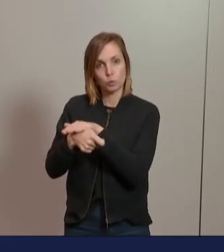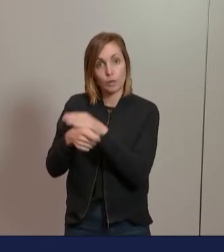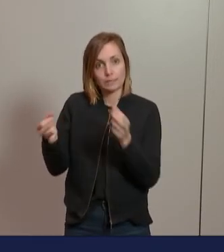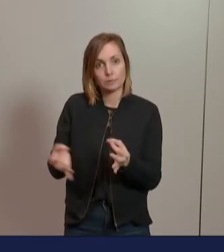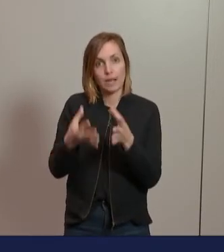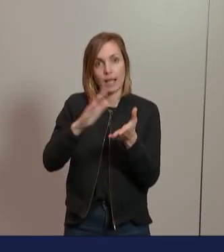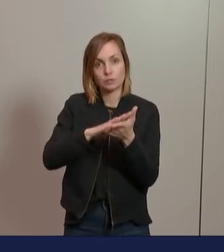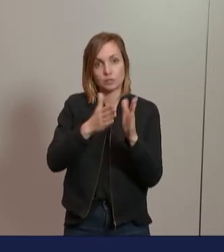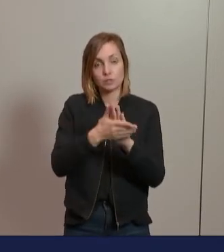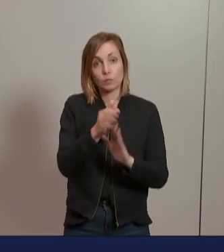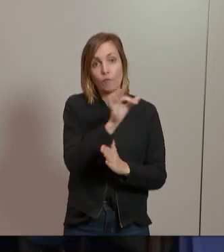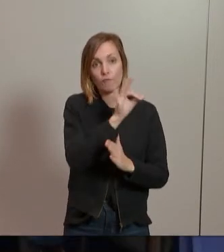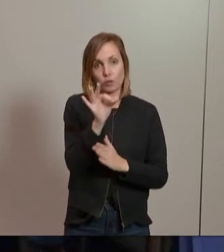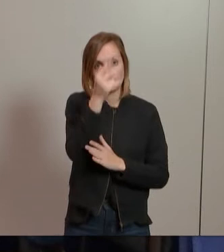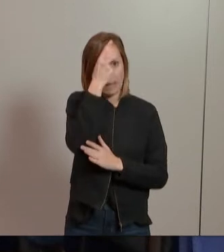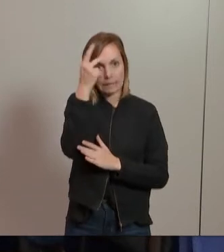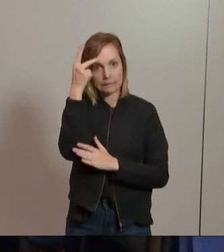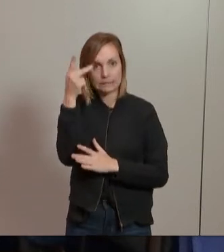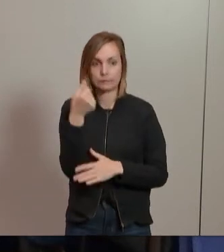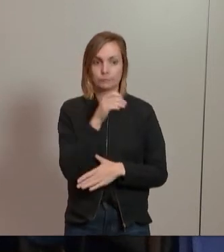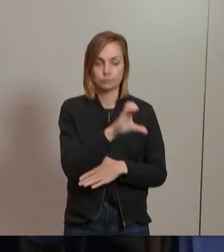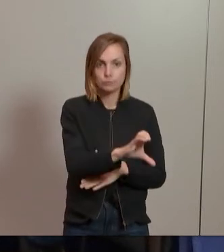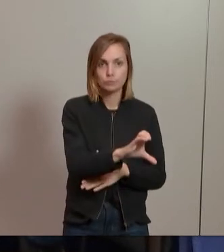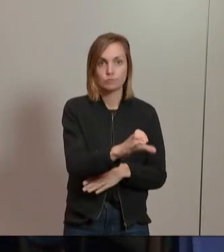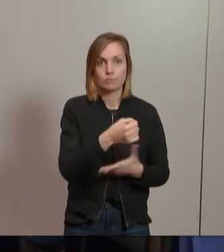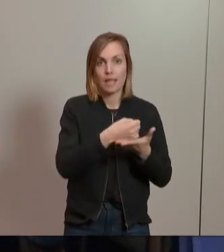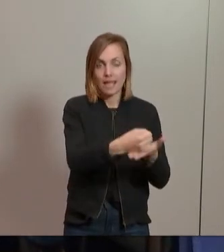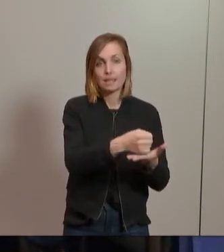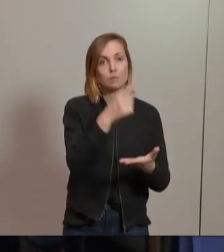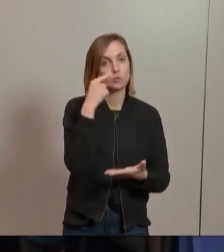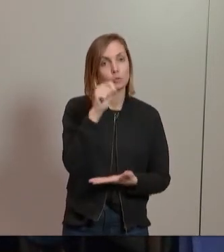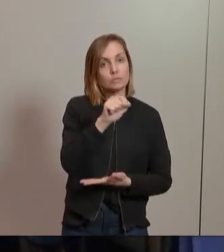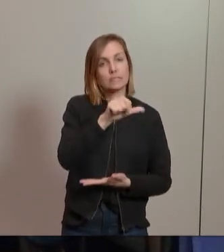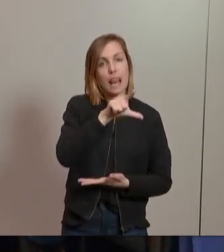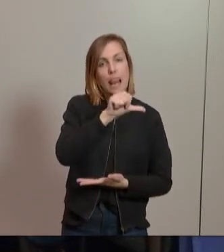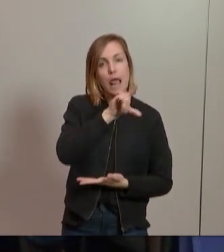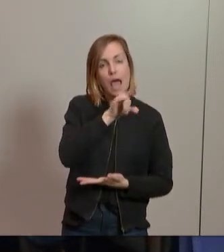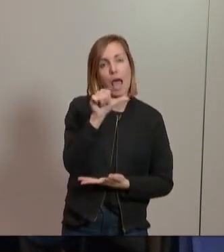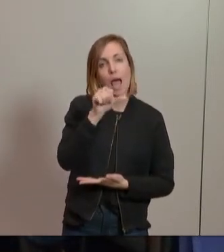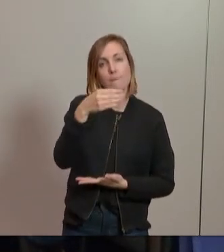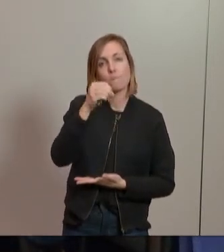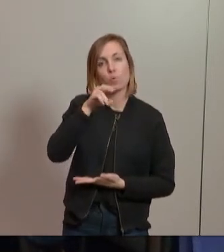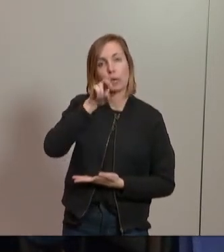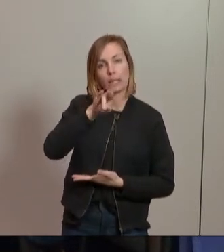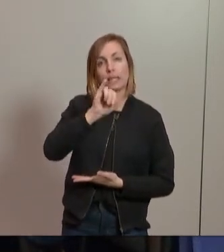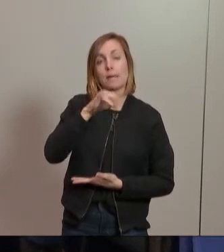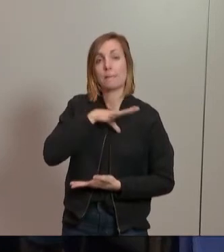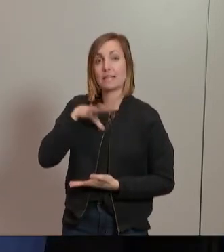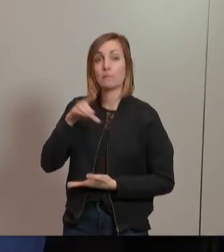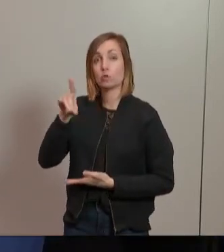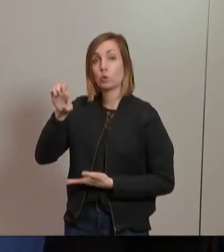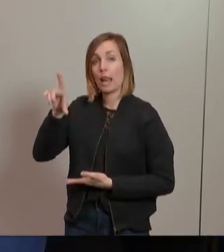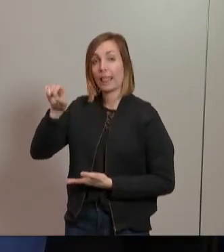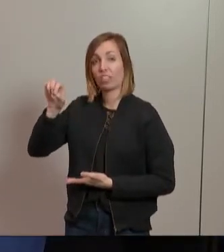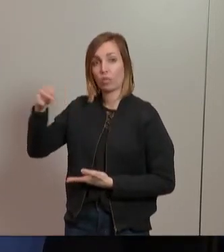versée à l'association France-Palestine à destination d'aide à Salah Hamouri. Madame Delétang. Alors, Salah